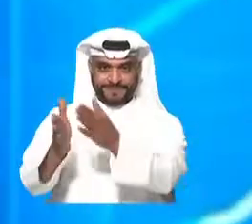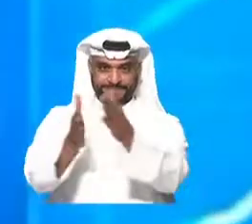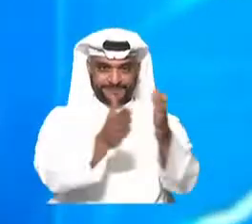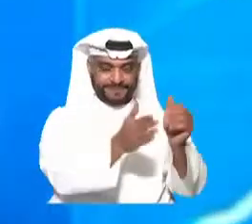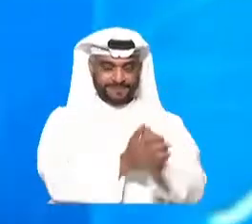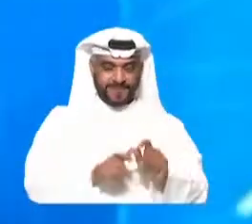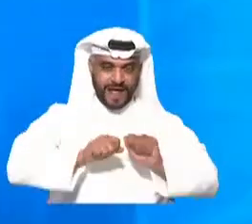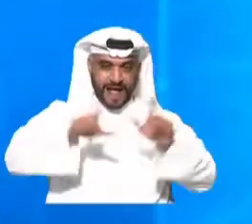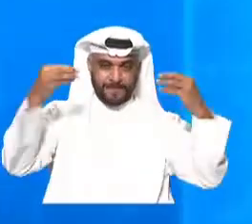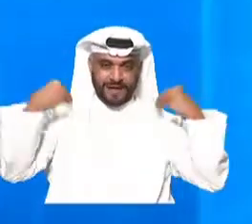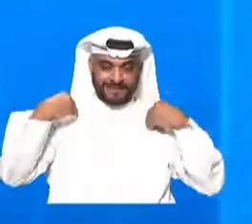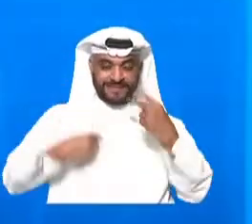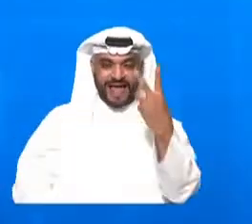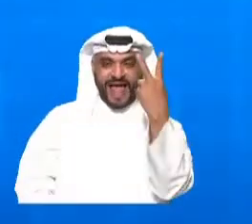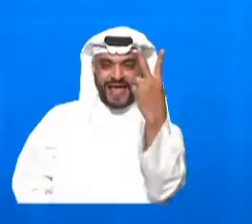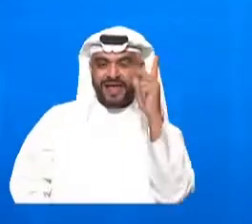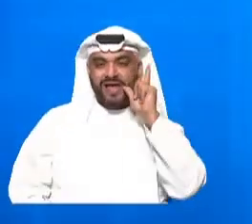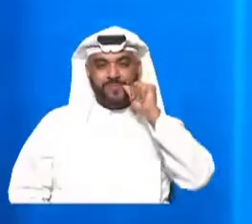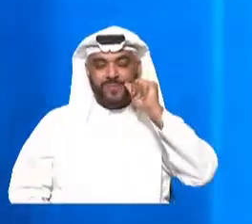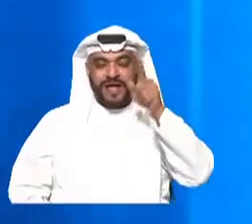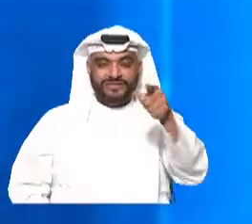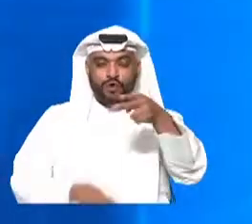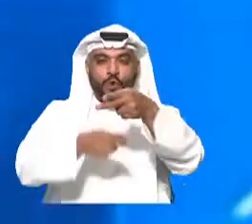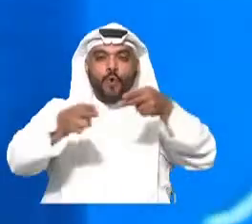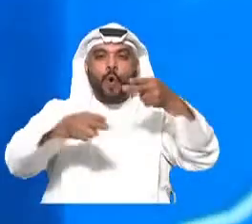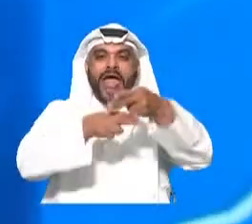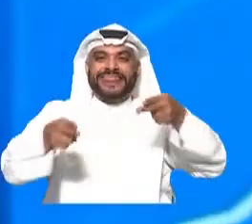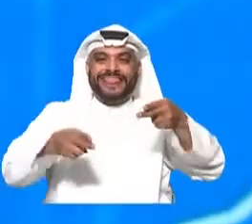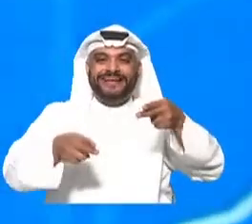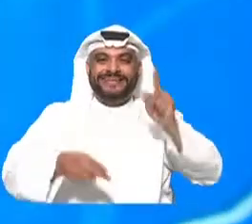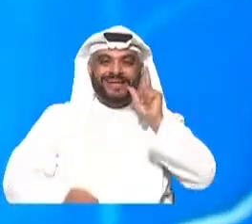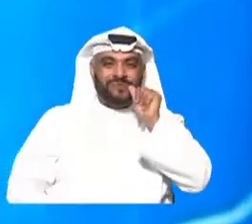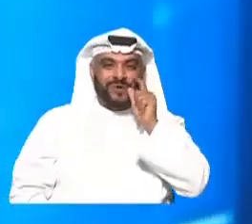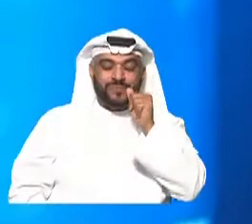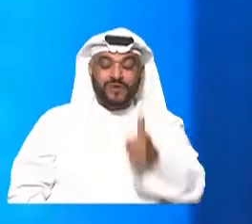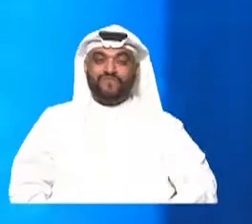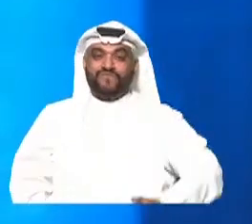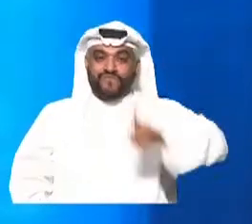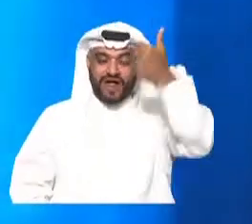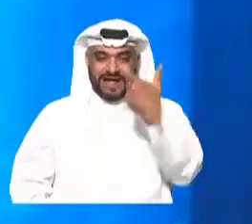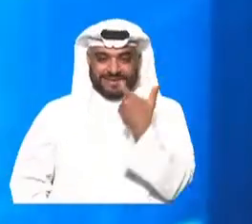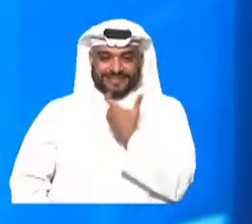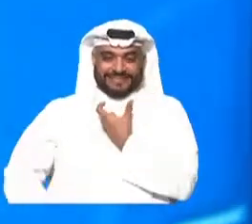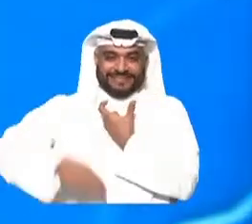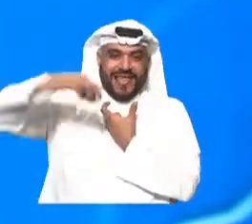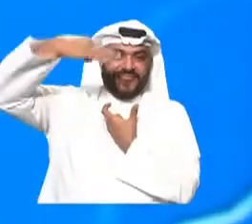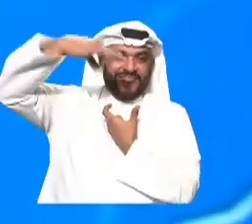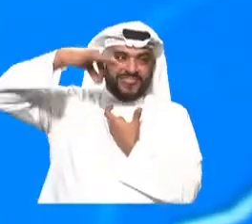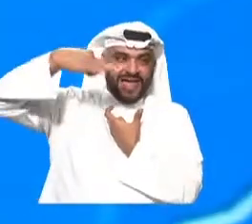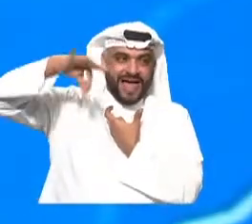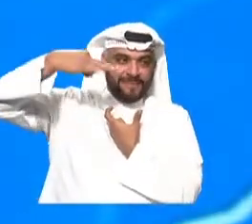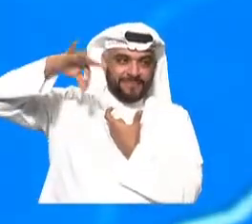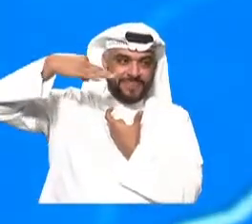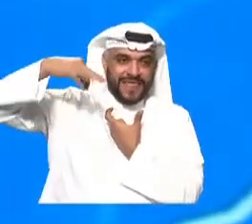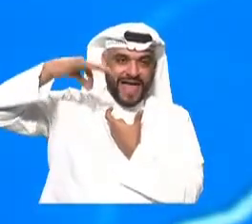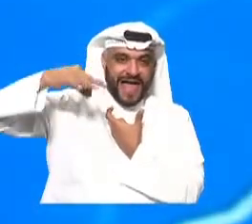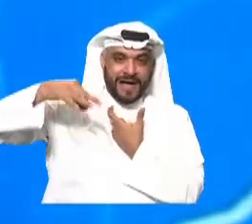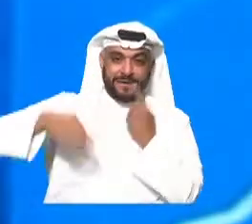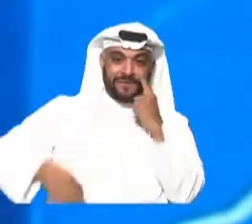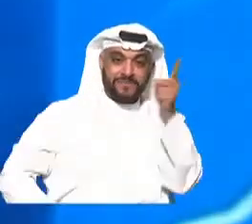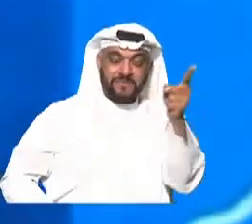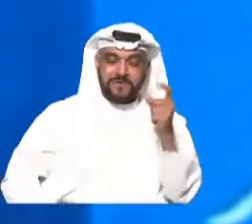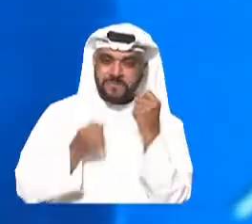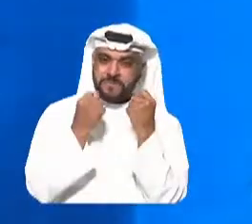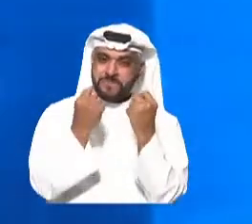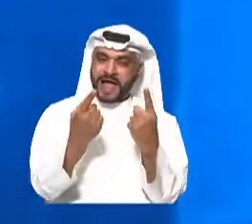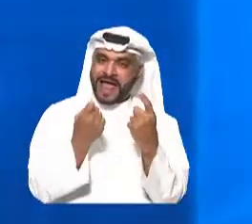حقق اللاعبان عبد الله السليم وسليمان المضيان ميداليتين ذهبيتين في وزن